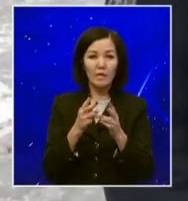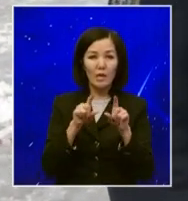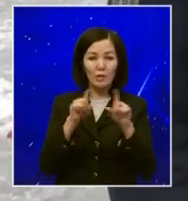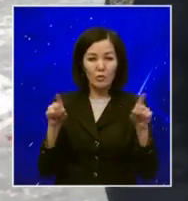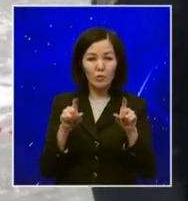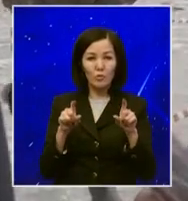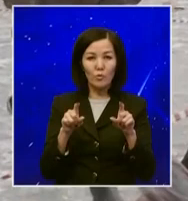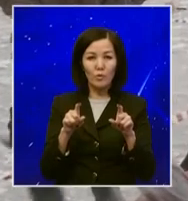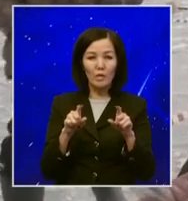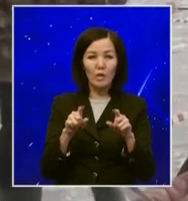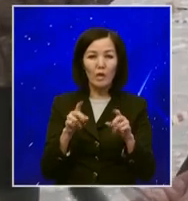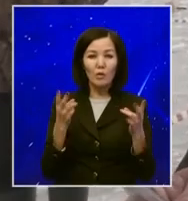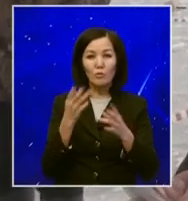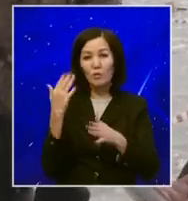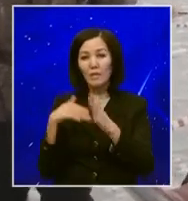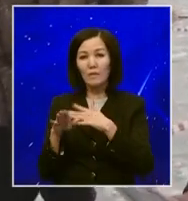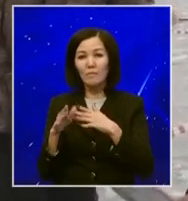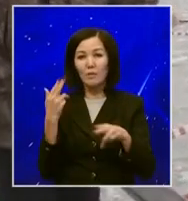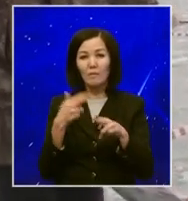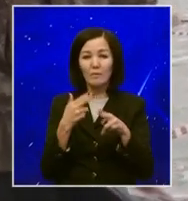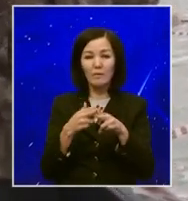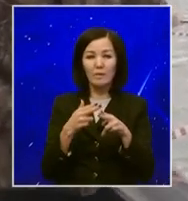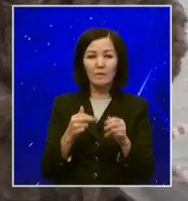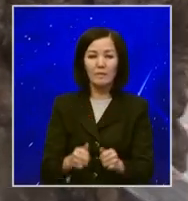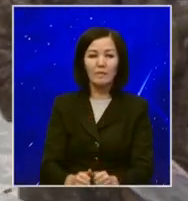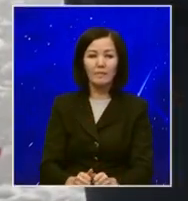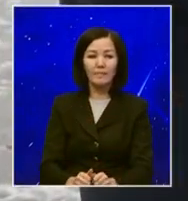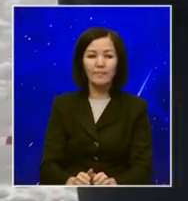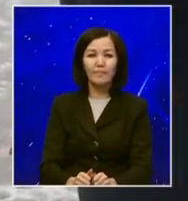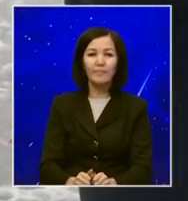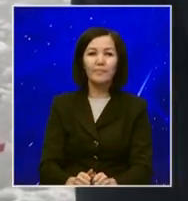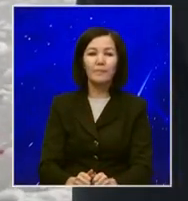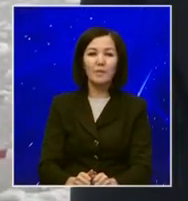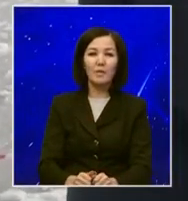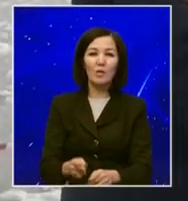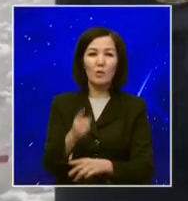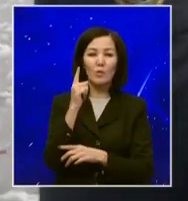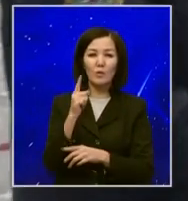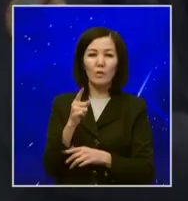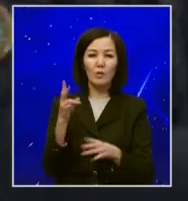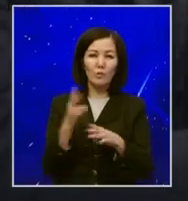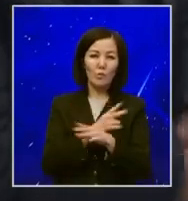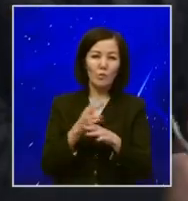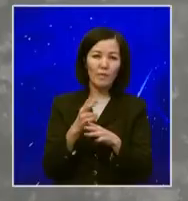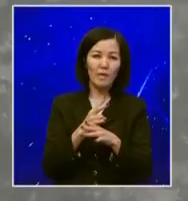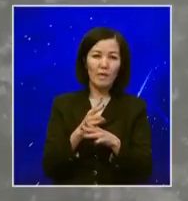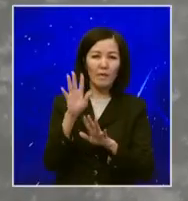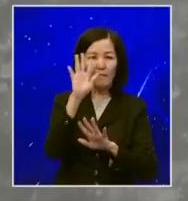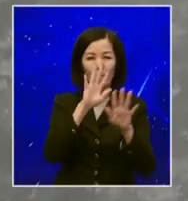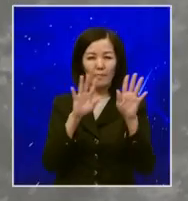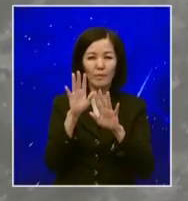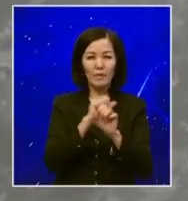избегать участков с промоинами и вмерзшими кустами водорослей. Также нельзя выходить на лед в темное время суток и при плохой